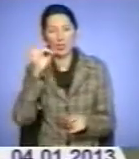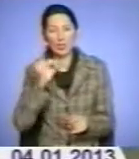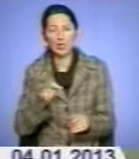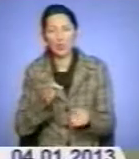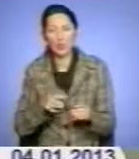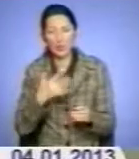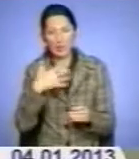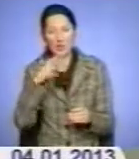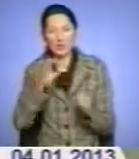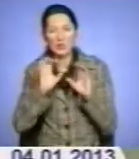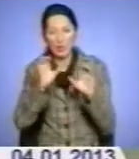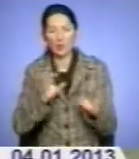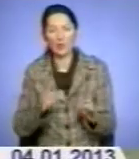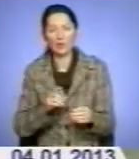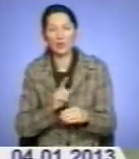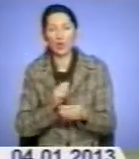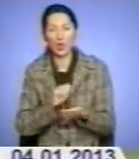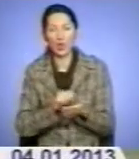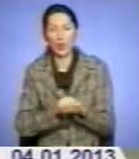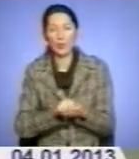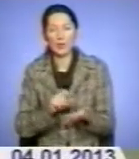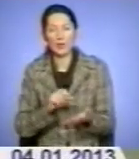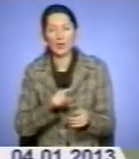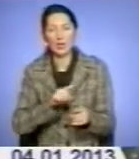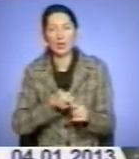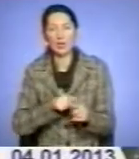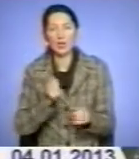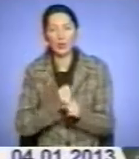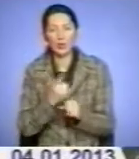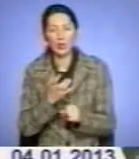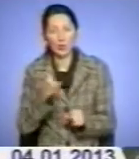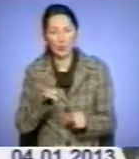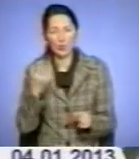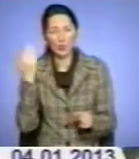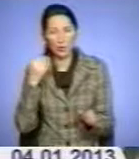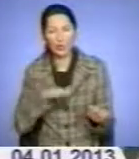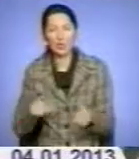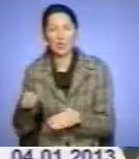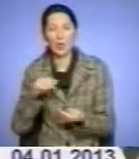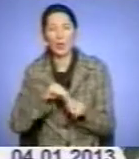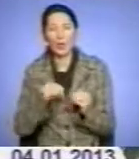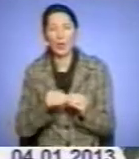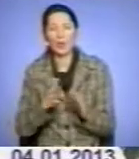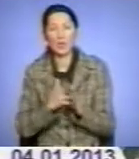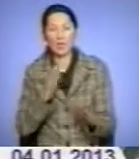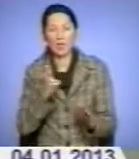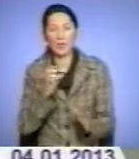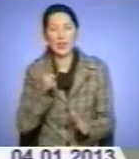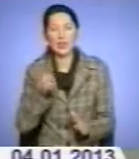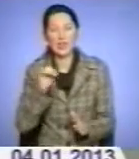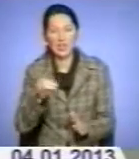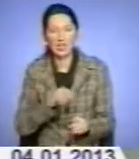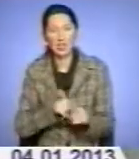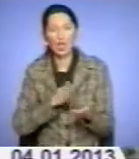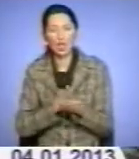Кабміну, які задіяли з 1 січня. Зокрема, завдяки законним змінам у минуле відійшли проблеми із чергами у БТІ. Ця служба тепер займатиметься